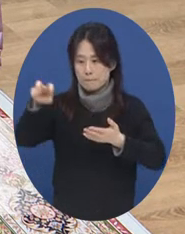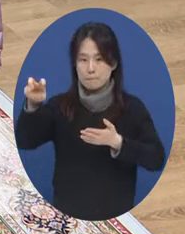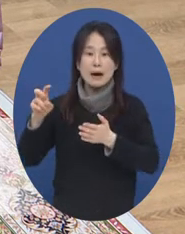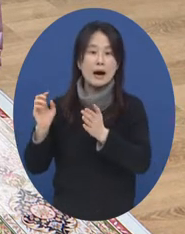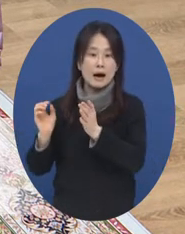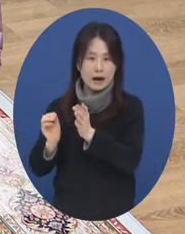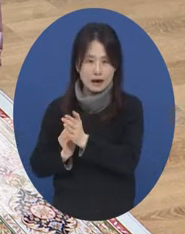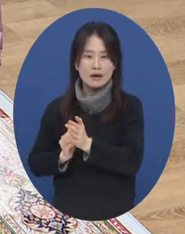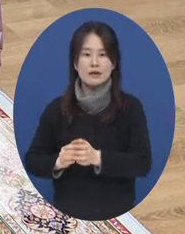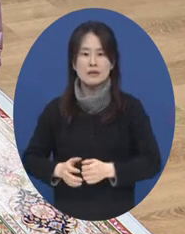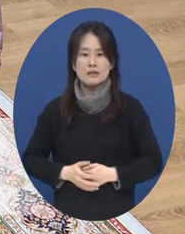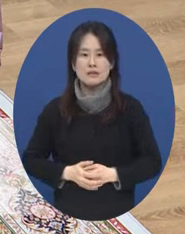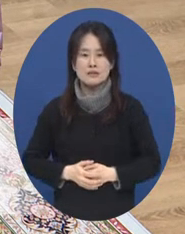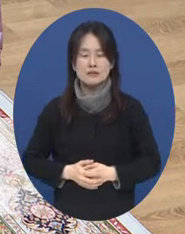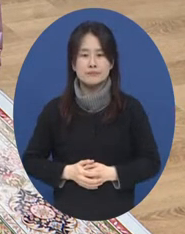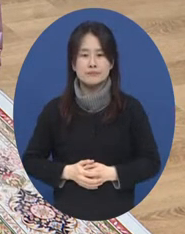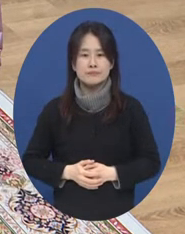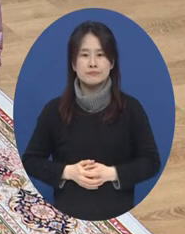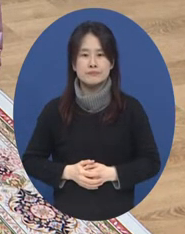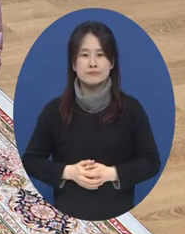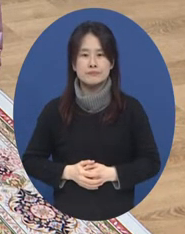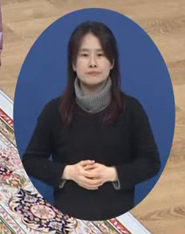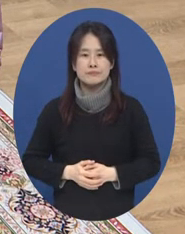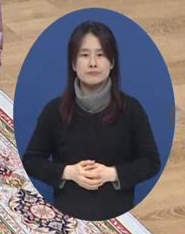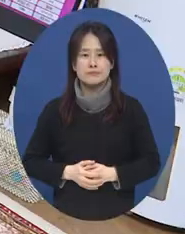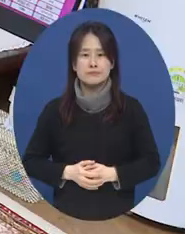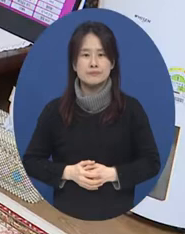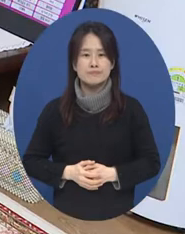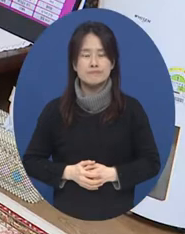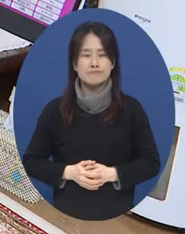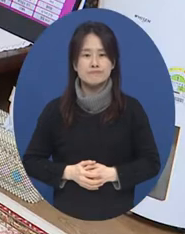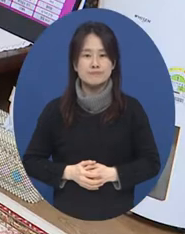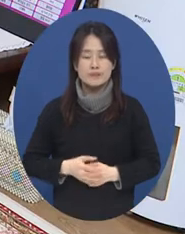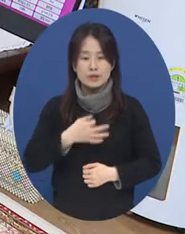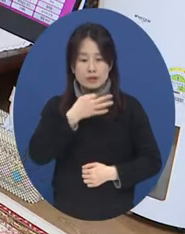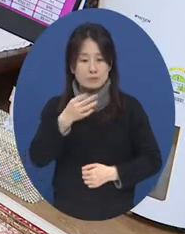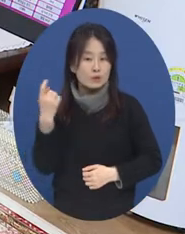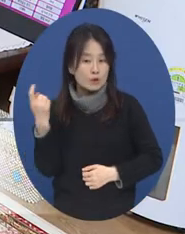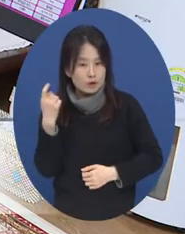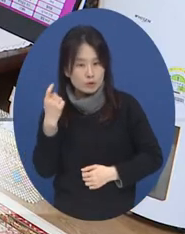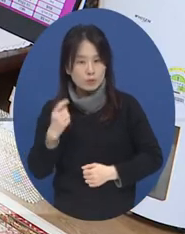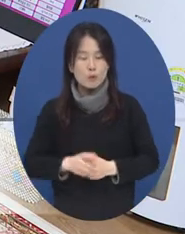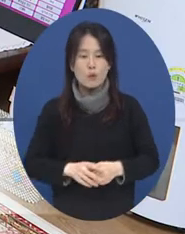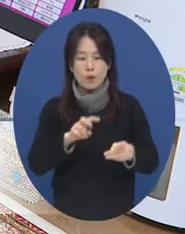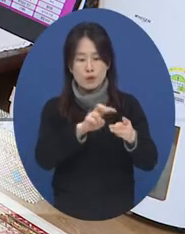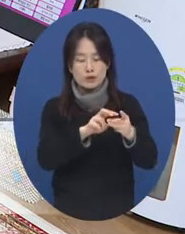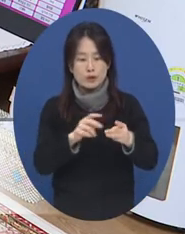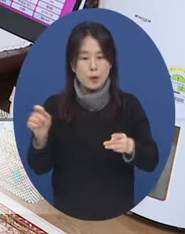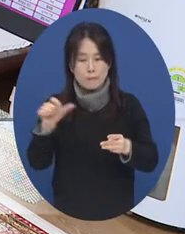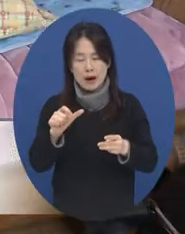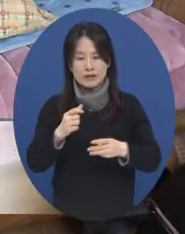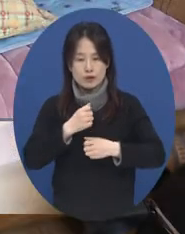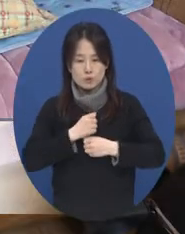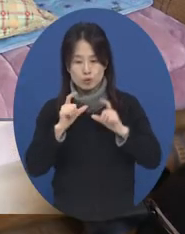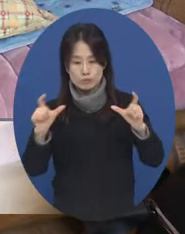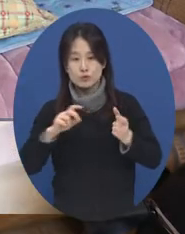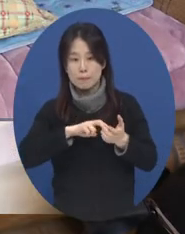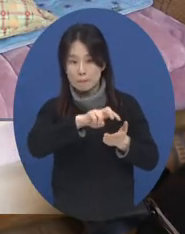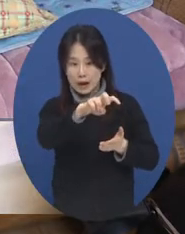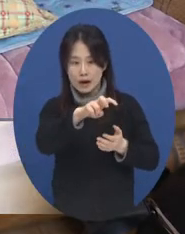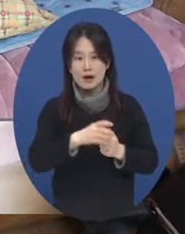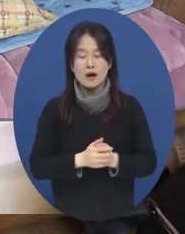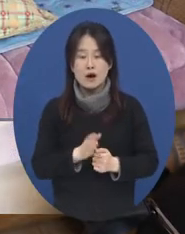메시지를 달성 했습니다 4 음성인식 으레 관제센터에 빠르게 경고를 보내고